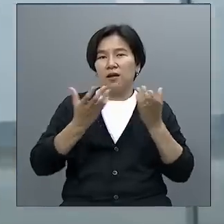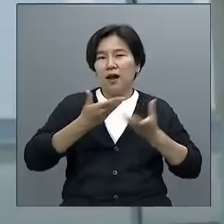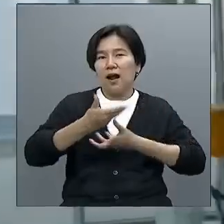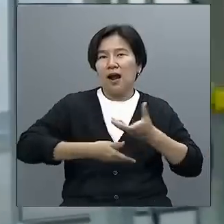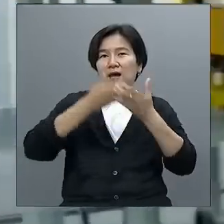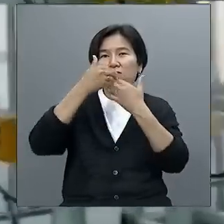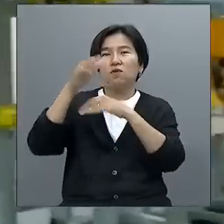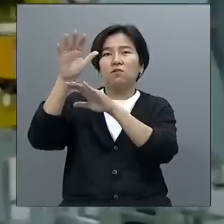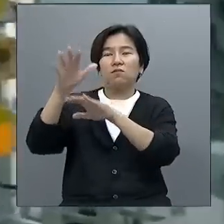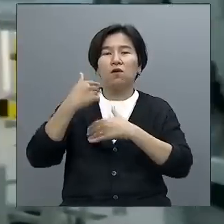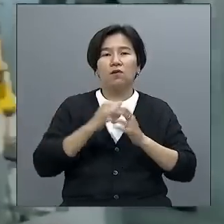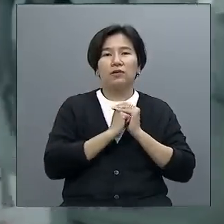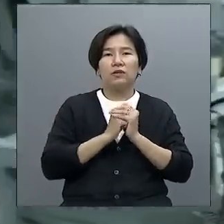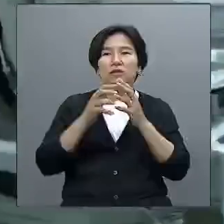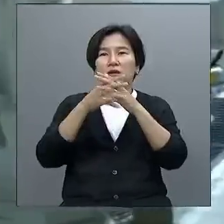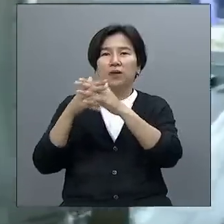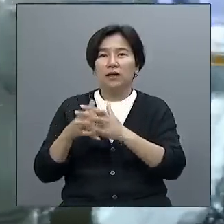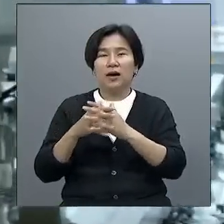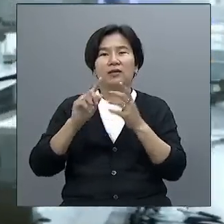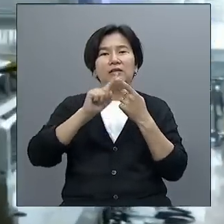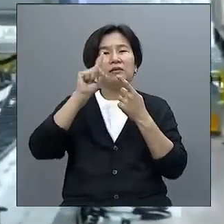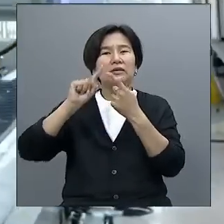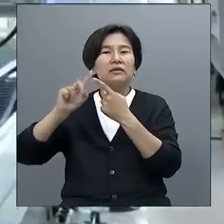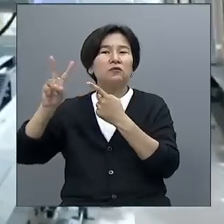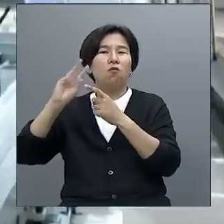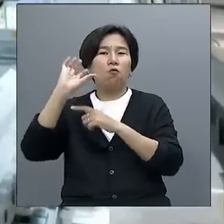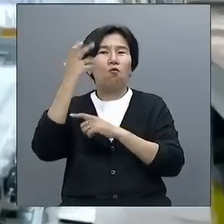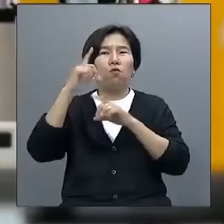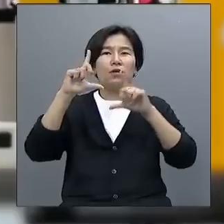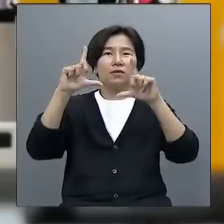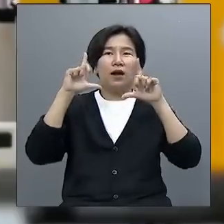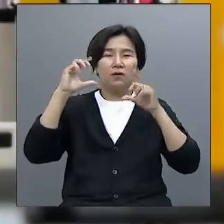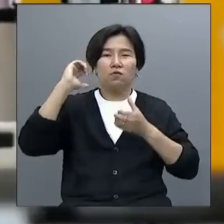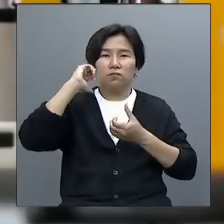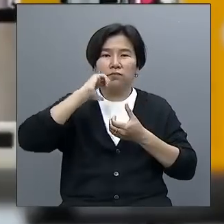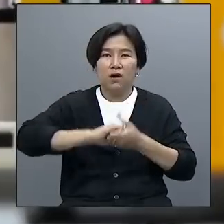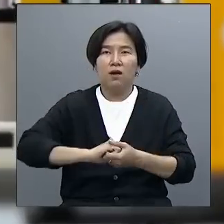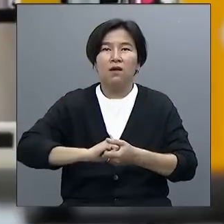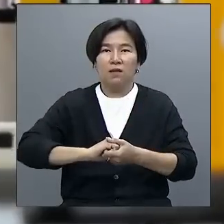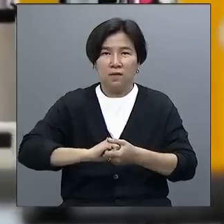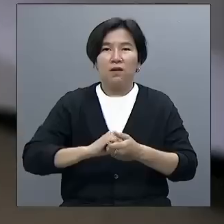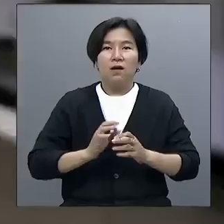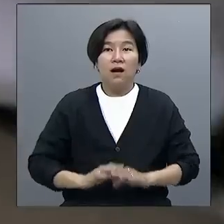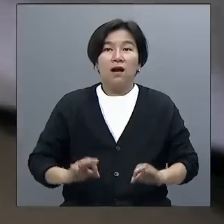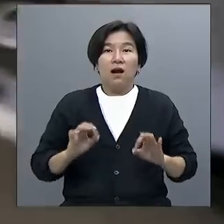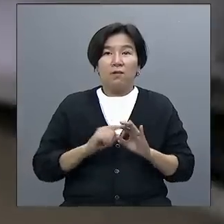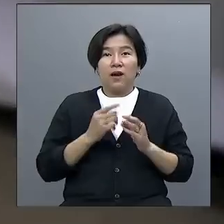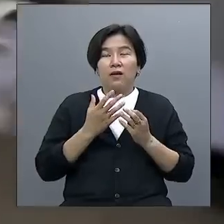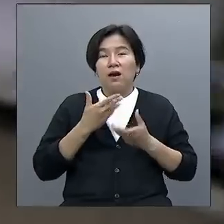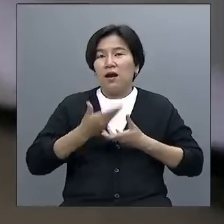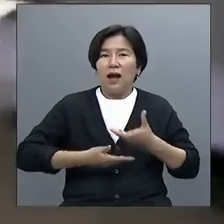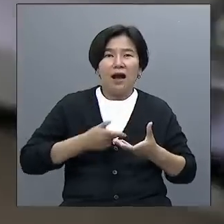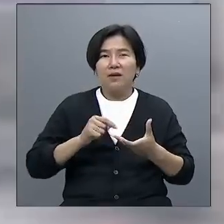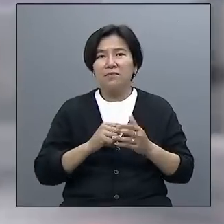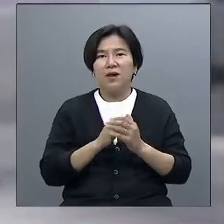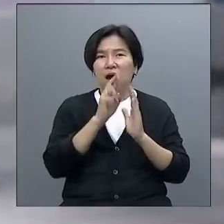มหาอำนาจทางเศรษฐกิจอันดับ 1และ 2ของโลกได้ค่ะซึ่งทั้งๆที่มีข้อจำกัดทางการค้ามากมายแต่คุณผู้ชม